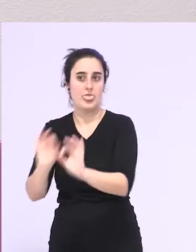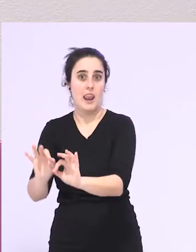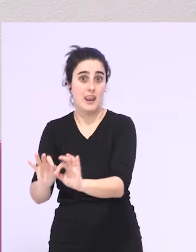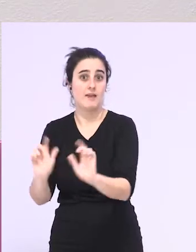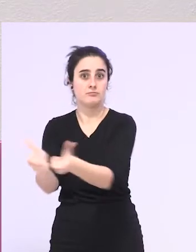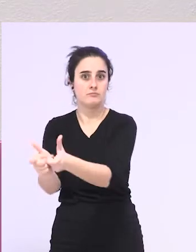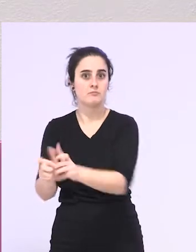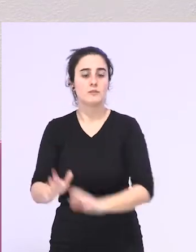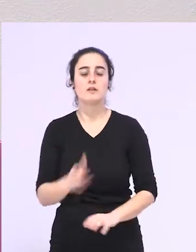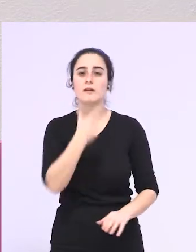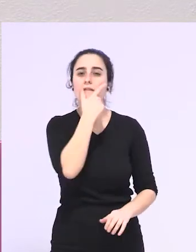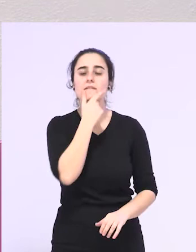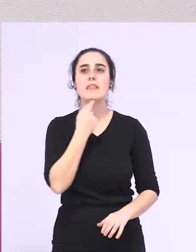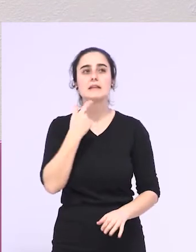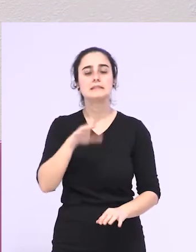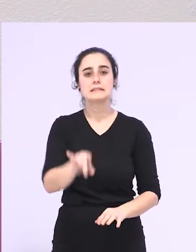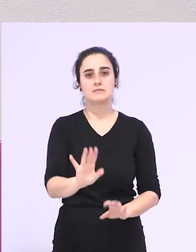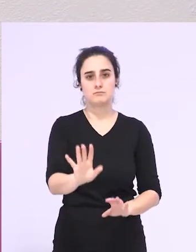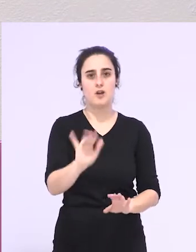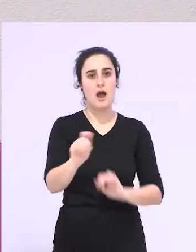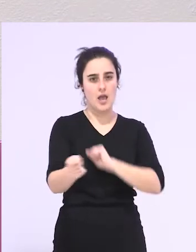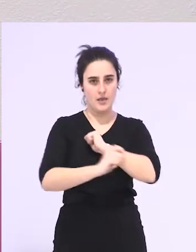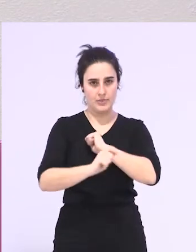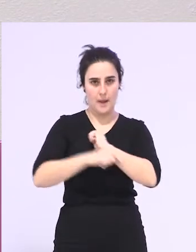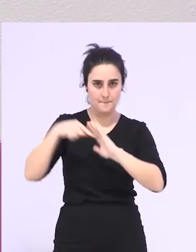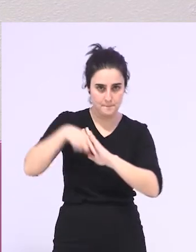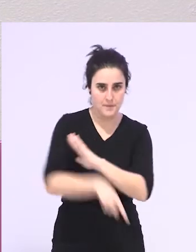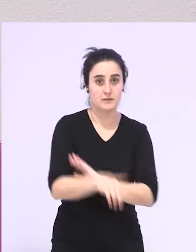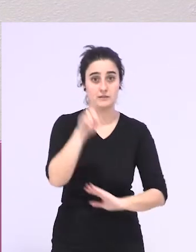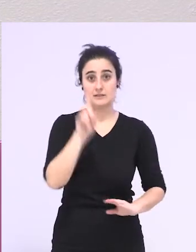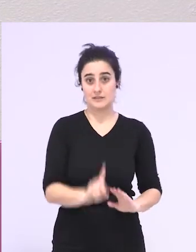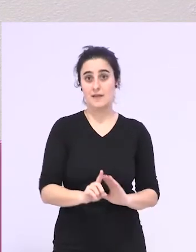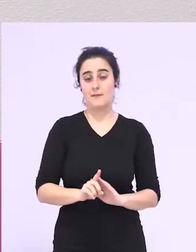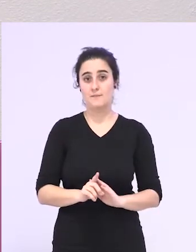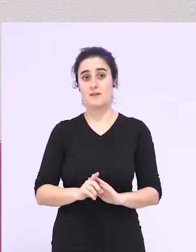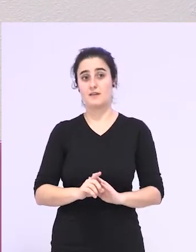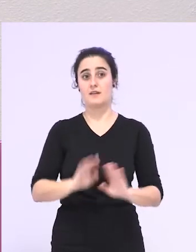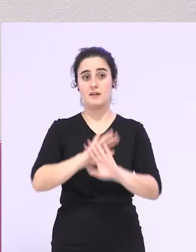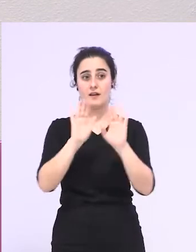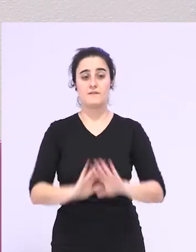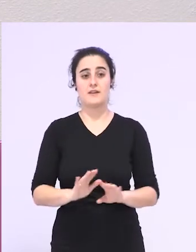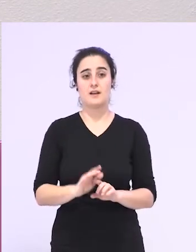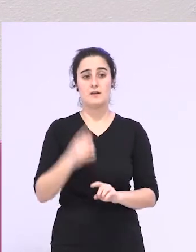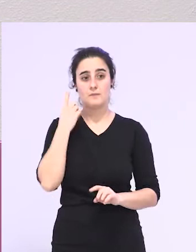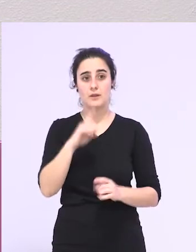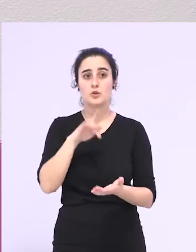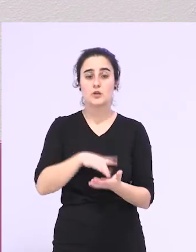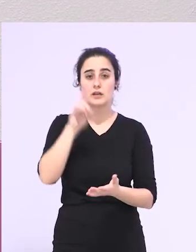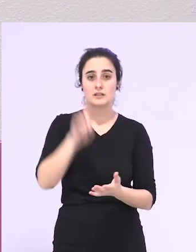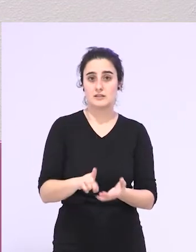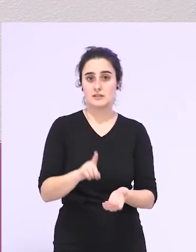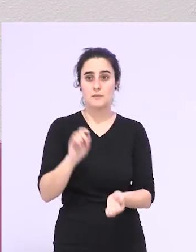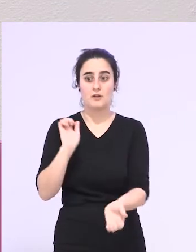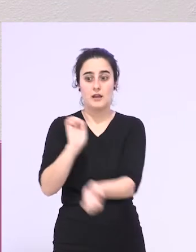vale, erosten dut. Baina horre dauka trampa handi bat azpitikan, eta gero da baki gula zenek bukatzen duen kartzelan, gehienetan, eta herri honetan beste inoen